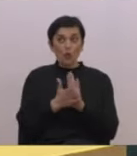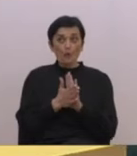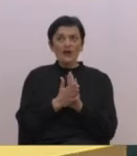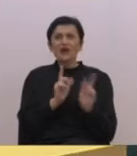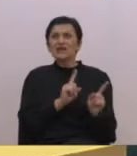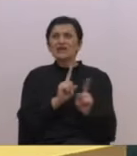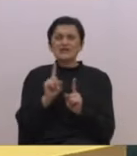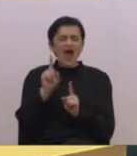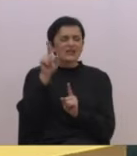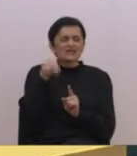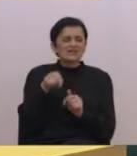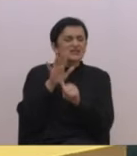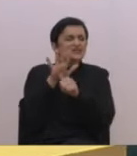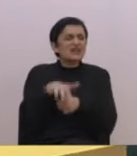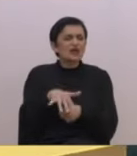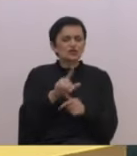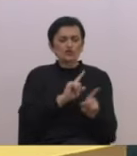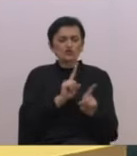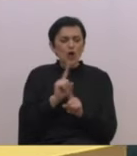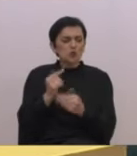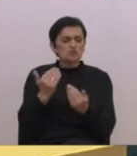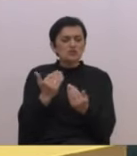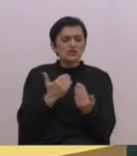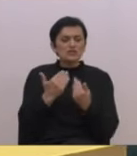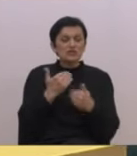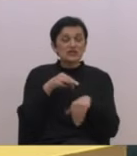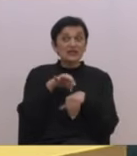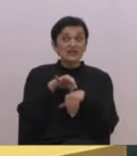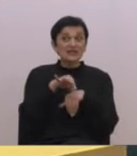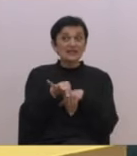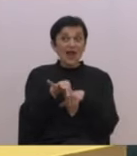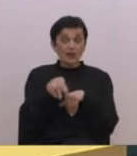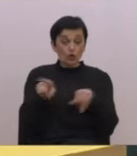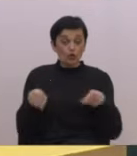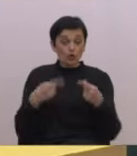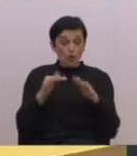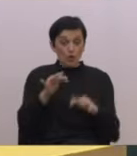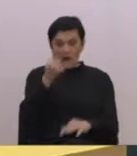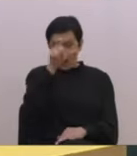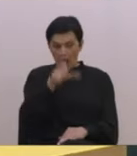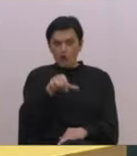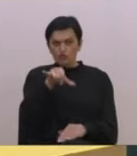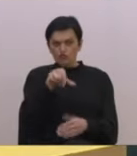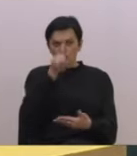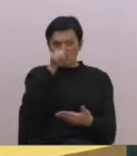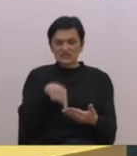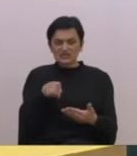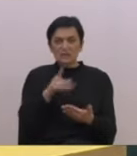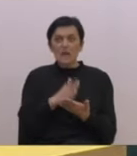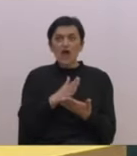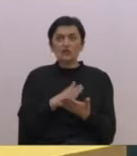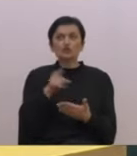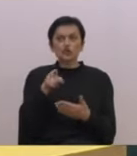უნდა დაჩაგრული იყოს. რაც არ უნდა მის მიმართ ძალადობა ხორციელდებოდეს, ადამიანს აქვს რწმენა იმის, რომ